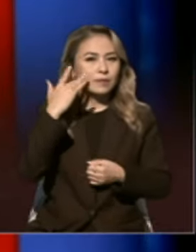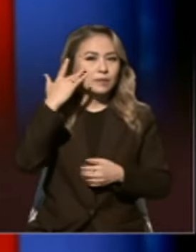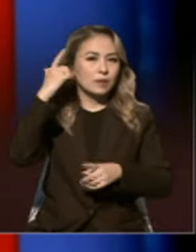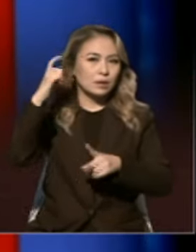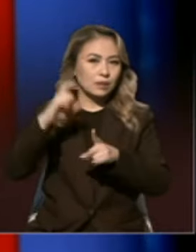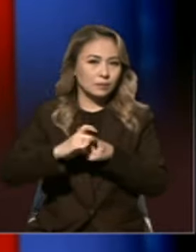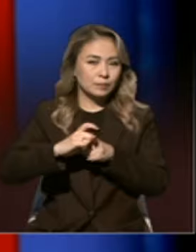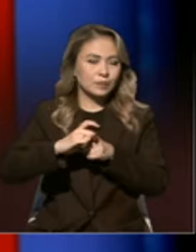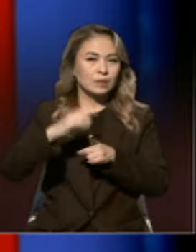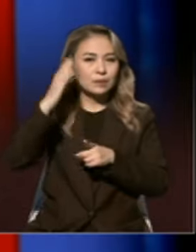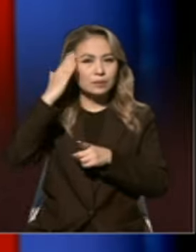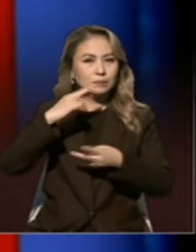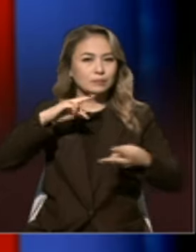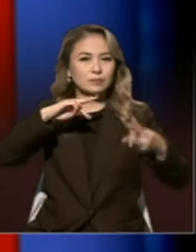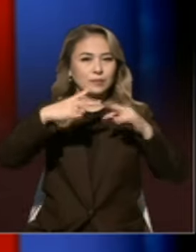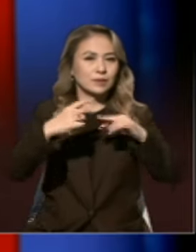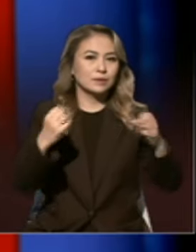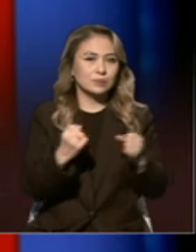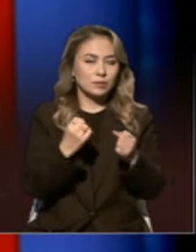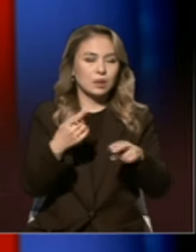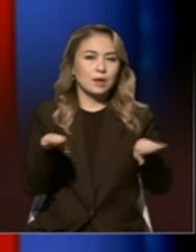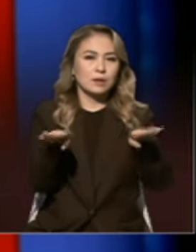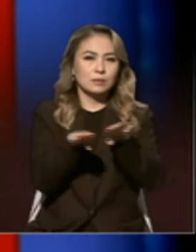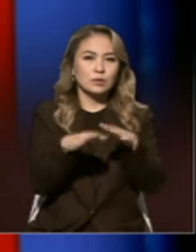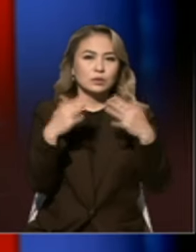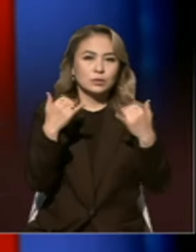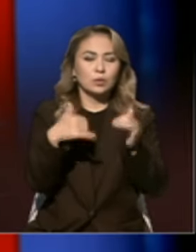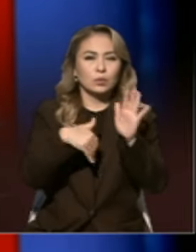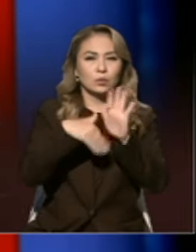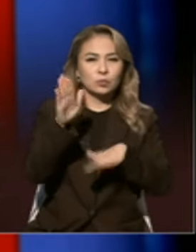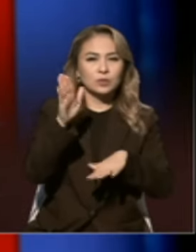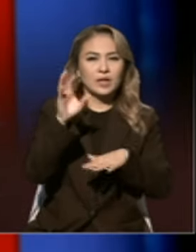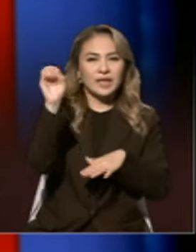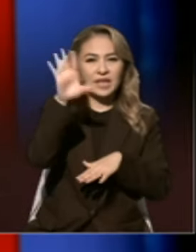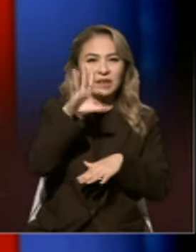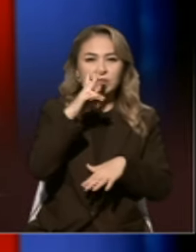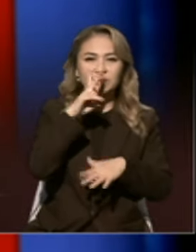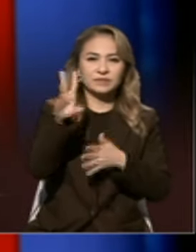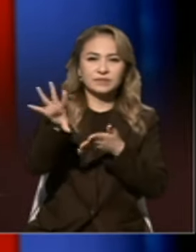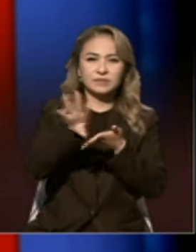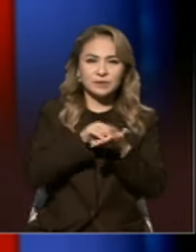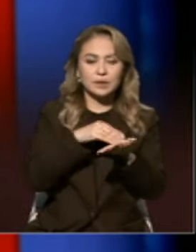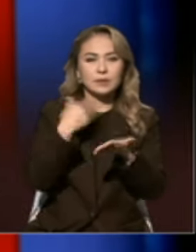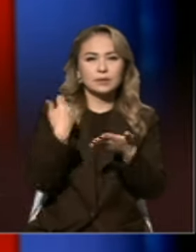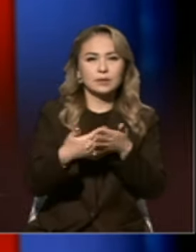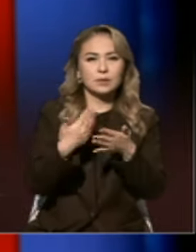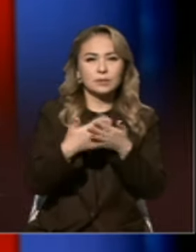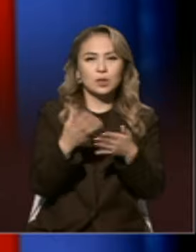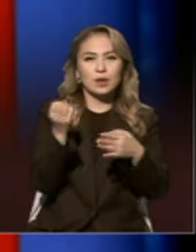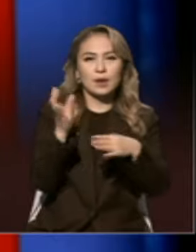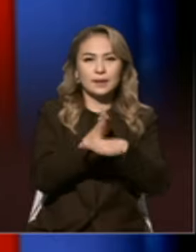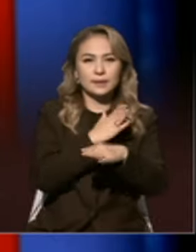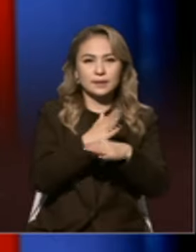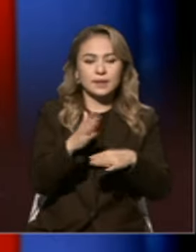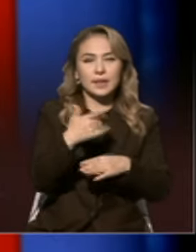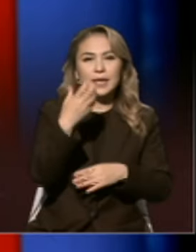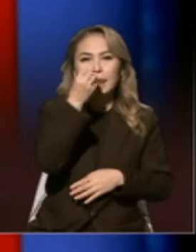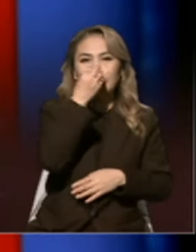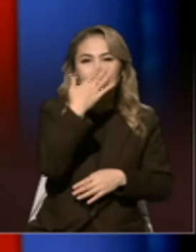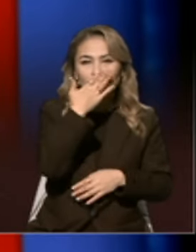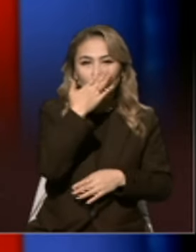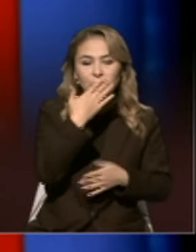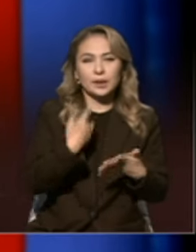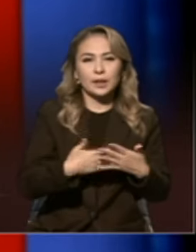мынау озық елдердің тәжірибесін меңгергеніміз абзал. Бұл енді Еуропа мемлекеттері болсын. Одан бөлек тіпті мынау Япония болсын,